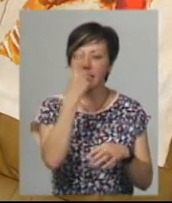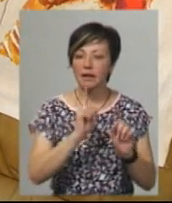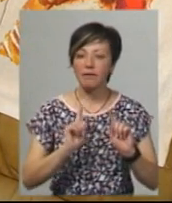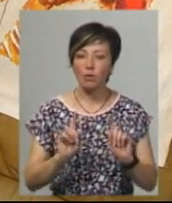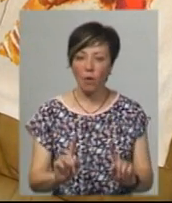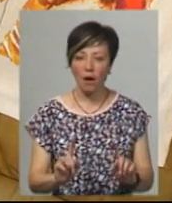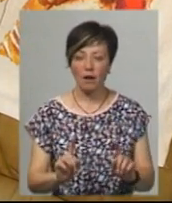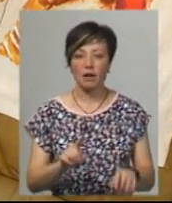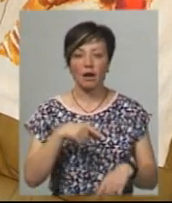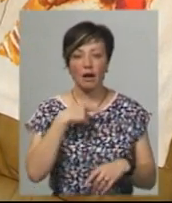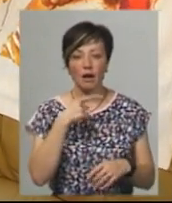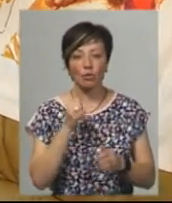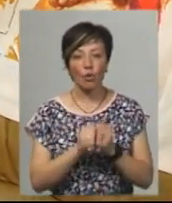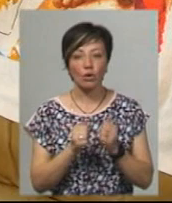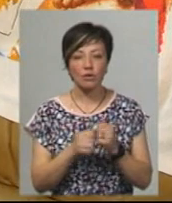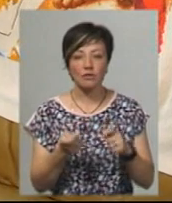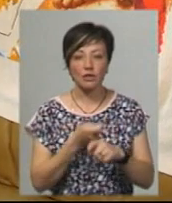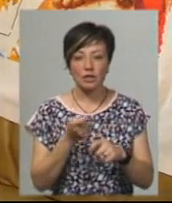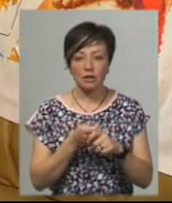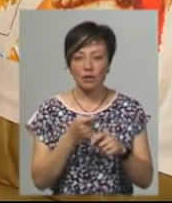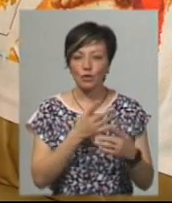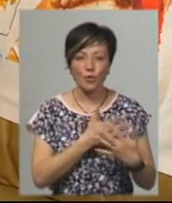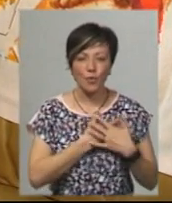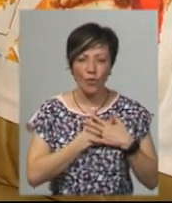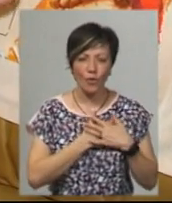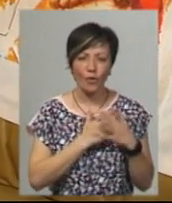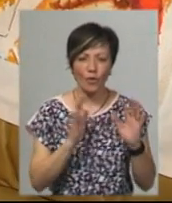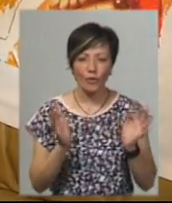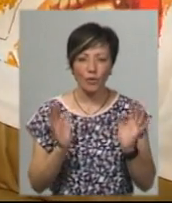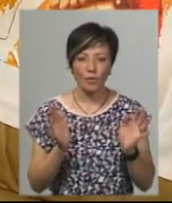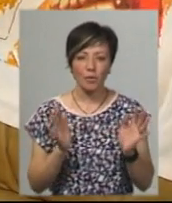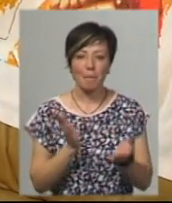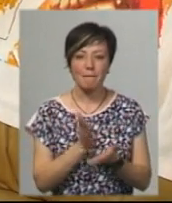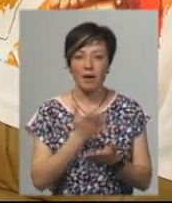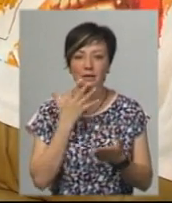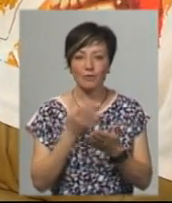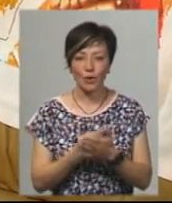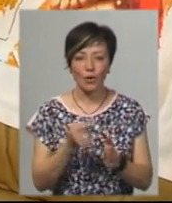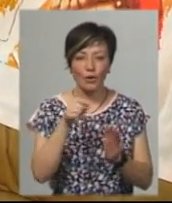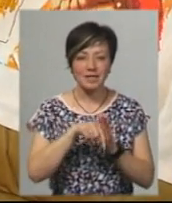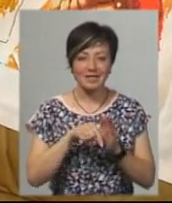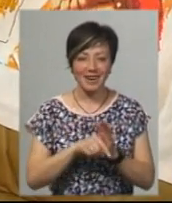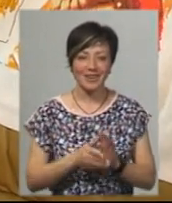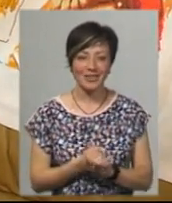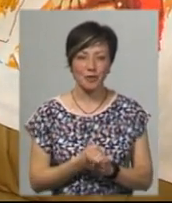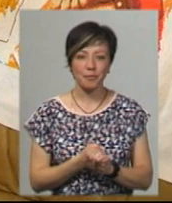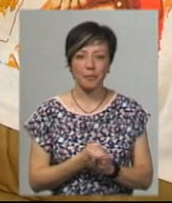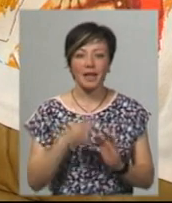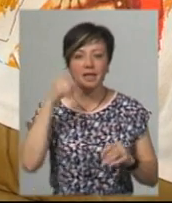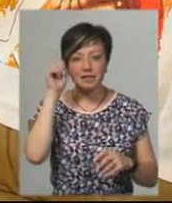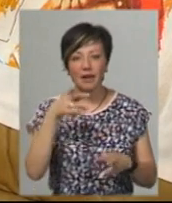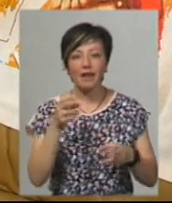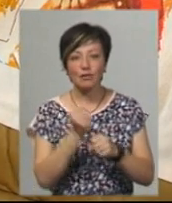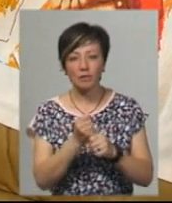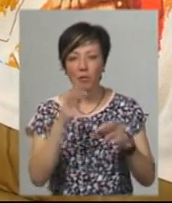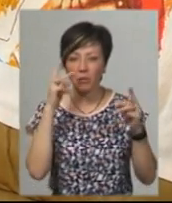індивідуальний, кожен вишитий з такою любов'ю, він кожен має свою таку ознаку, що я навіть знаю, де я